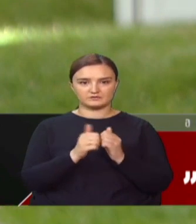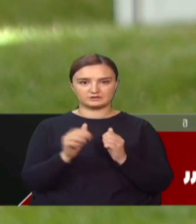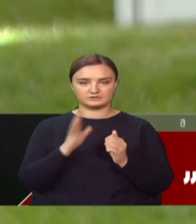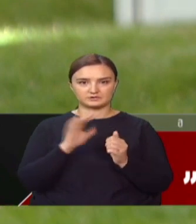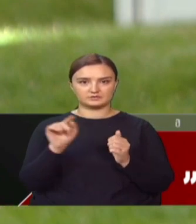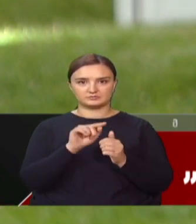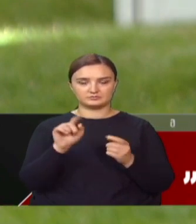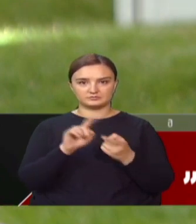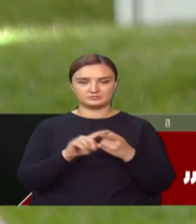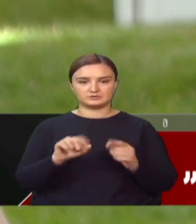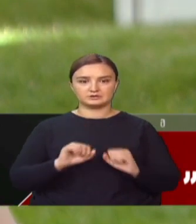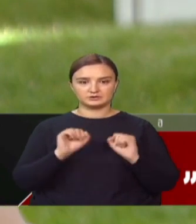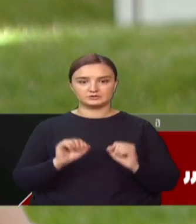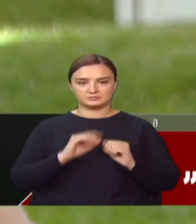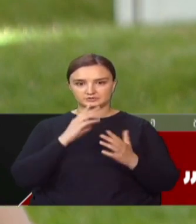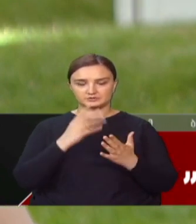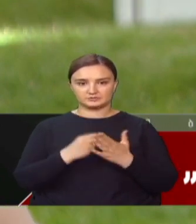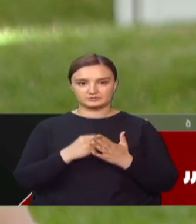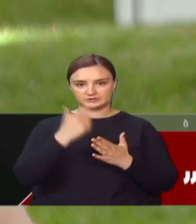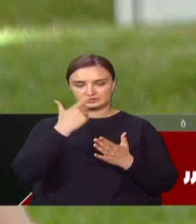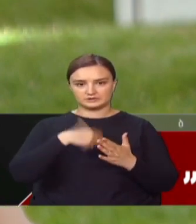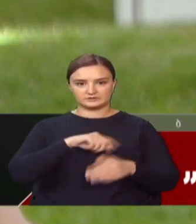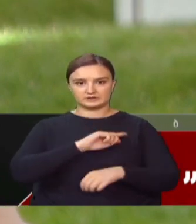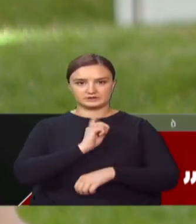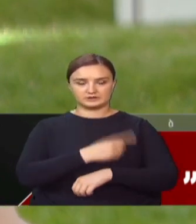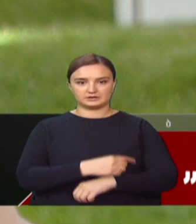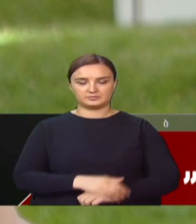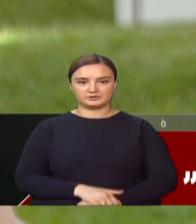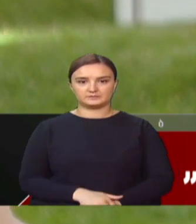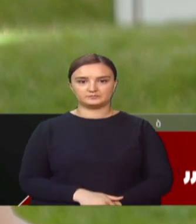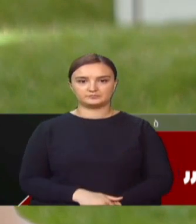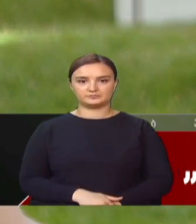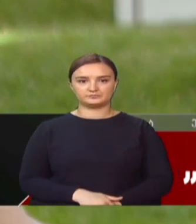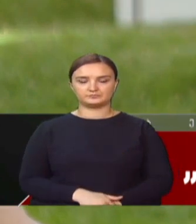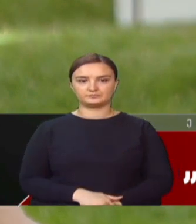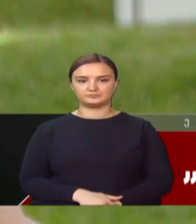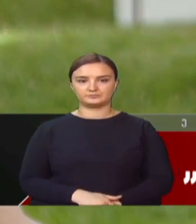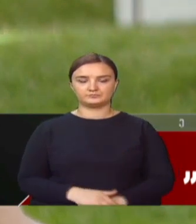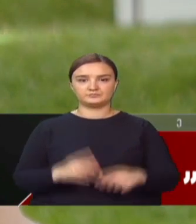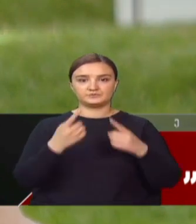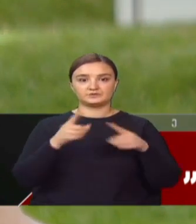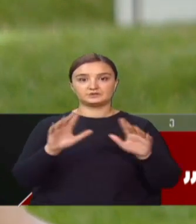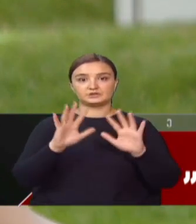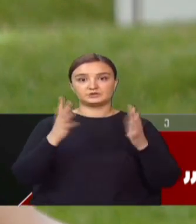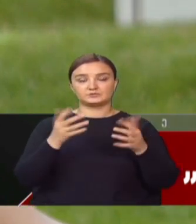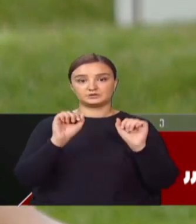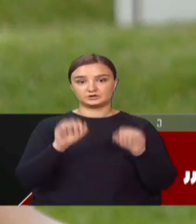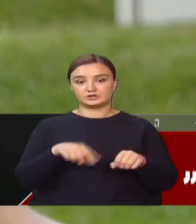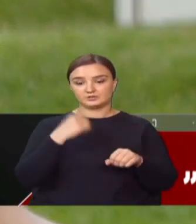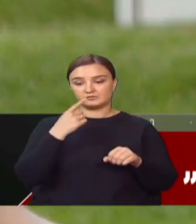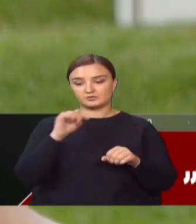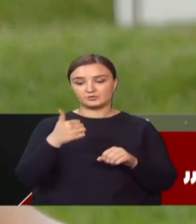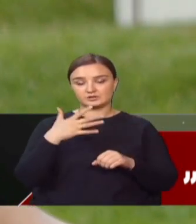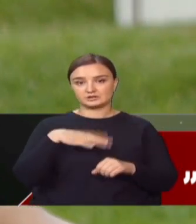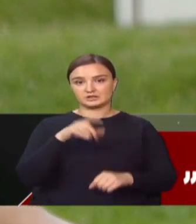ეკუთვნოდნენ და ამით ცდილობენ საკუთარი თავის გაძლიერებას უარეს შემთხვევაში შეიძლება ალბათ ითქვას რომ როგორც